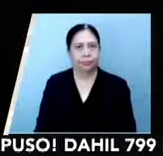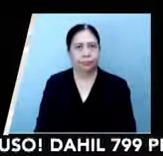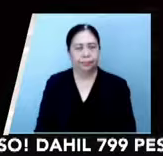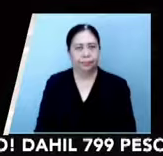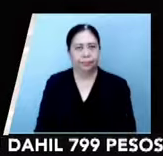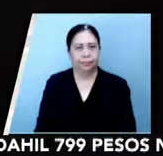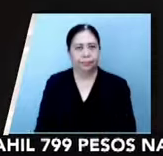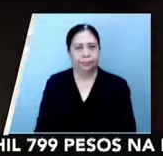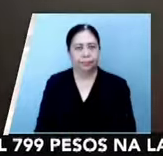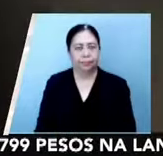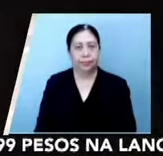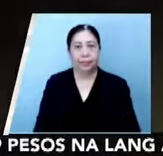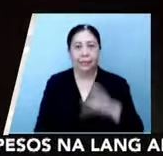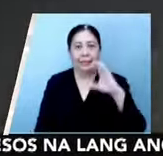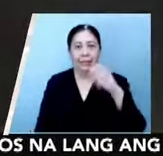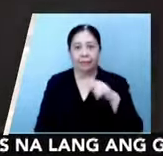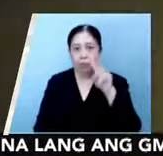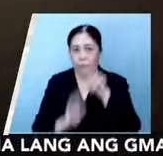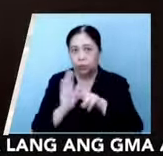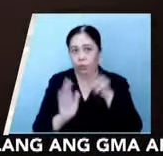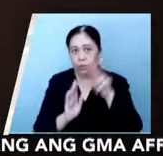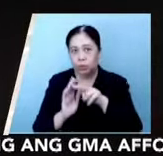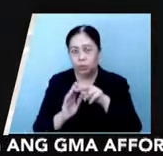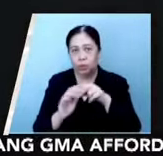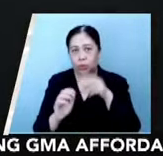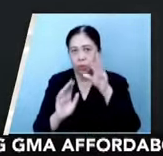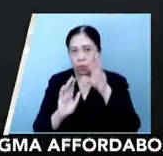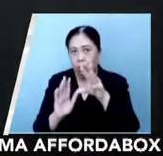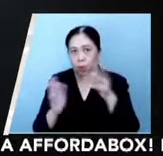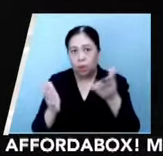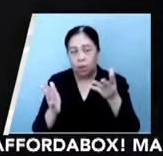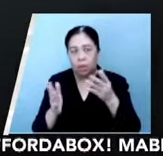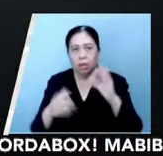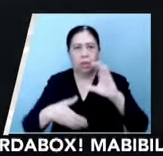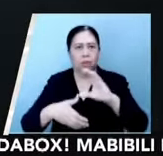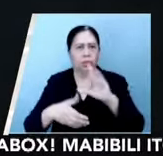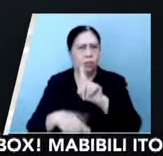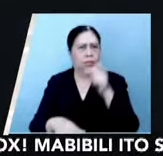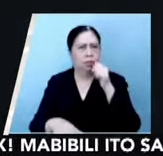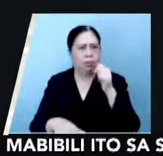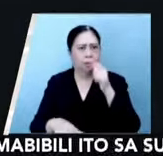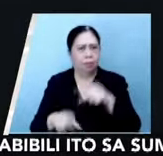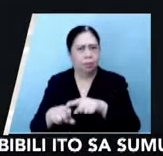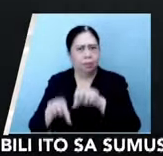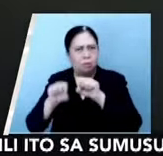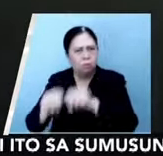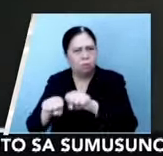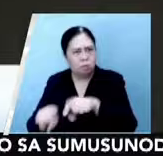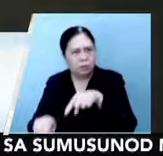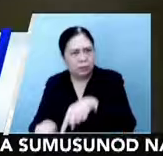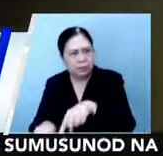Sa cellphone video na ito nakuha sa Caloocan City, makikita ang isang babae na nakasumsum sa kalsada.